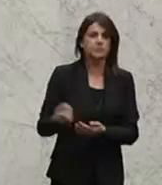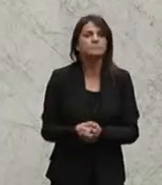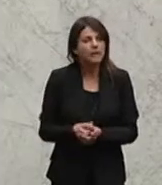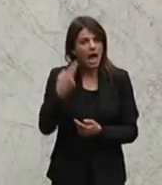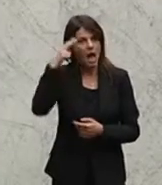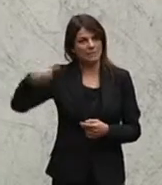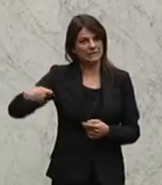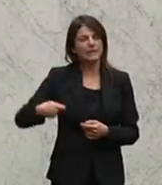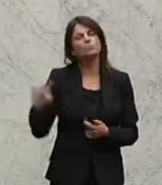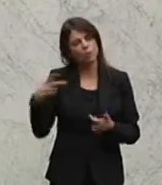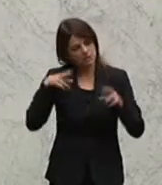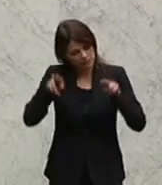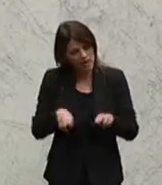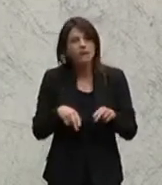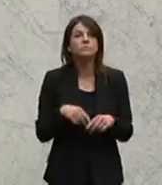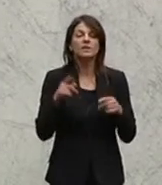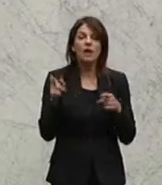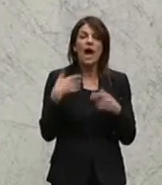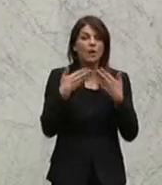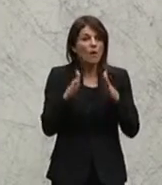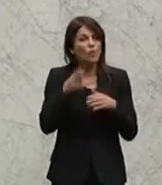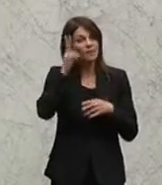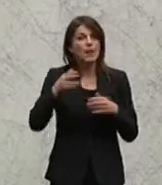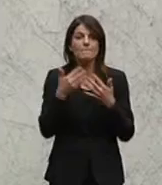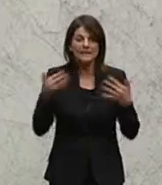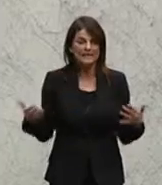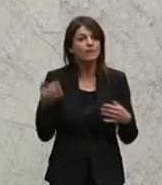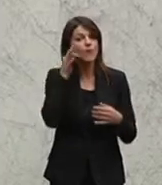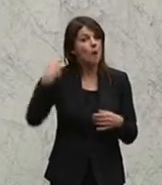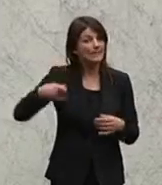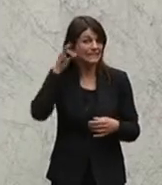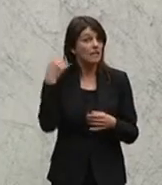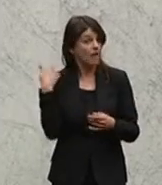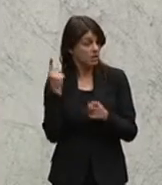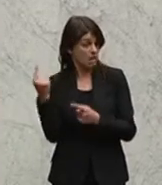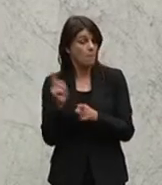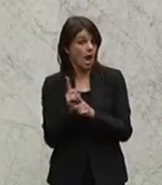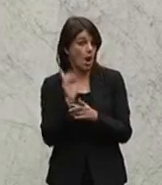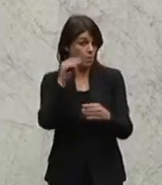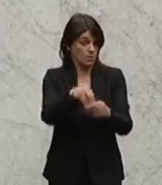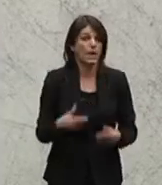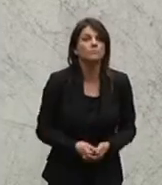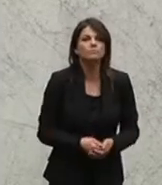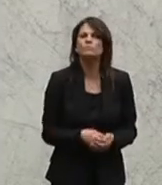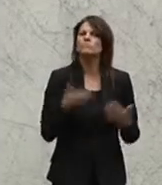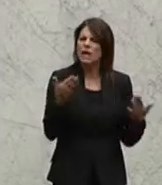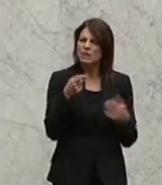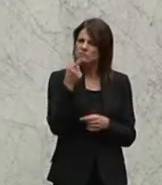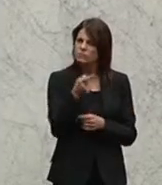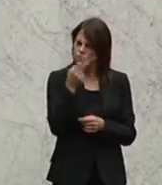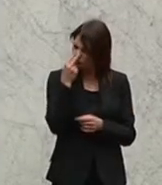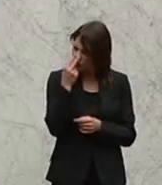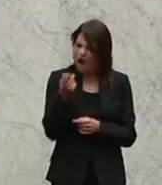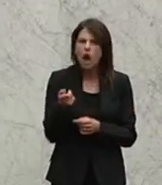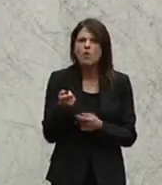Aber du hast recht, bei der Eröffnung der Rieder Messe war die Frau Präsidentin selber vor Ort. Und wenn dort jemand die Situation